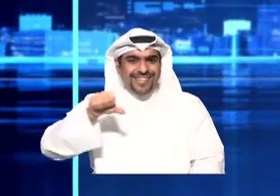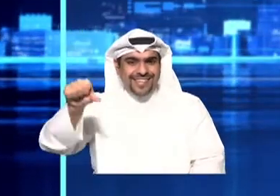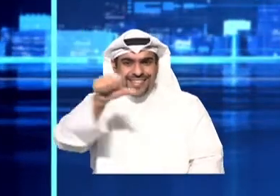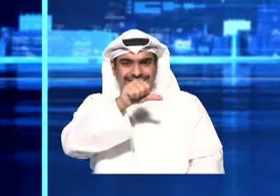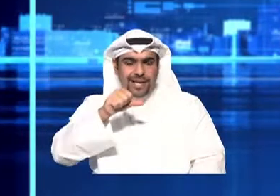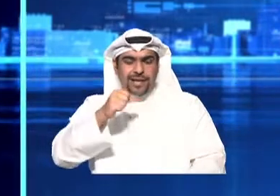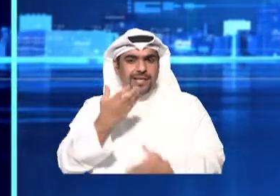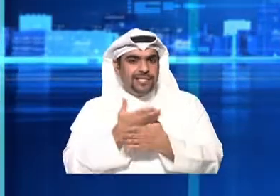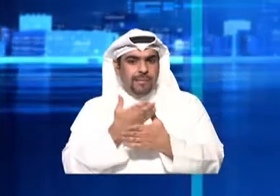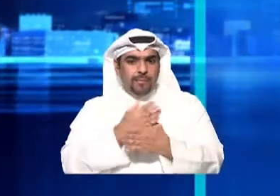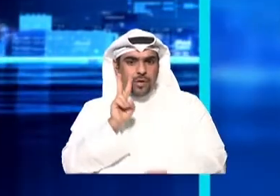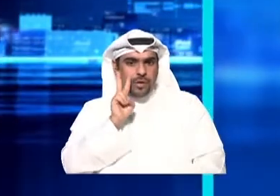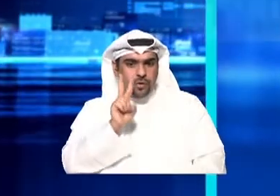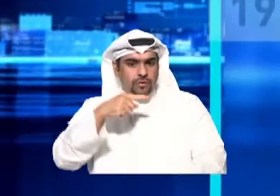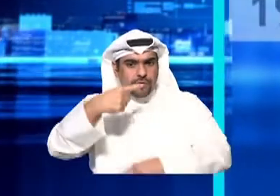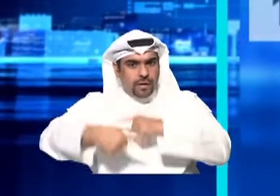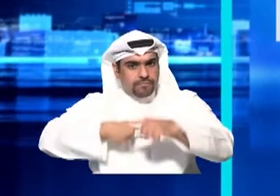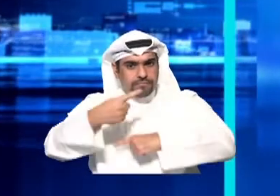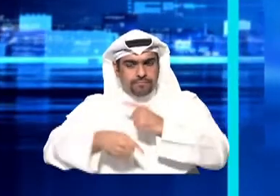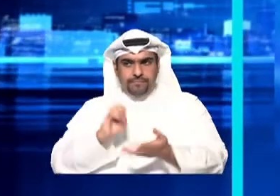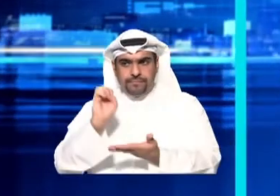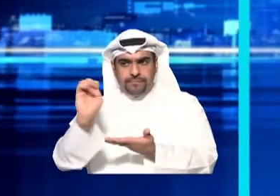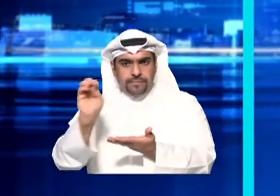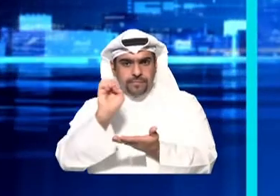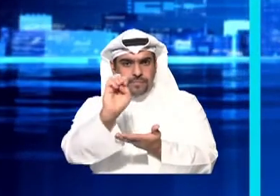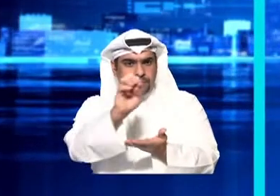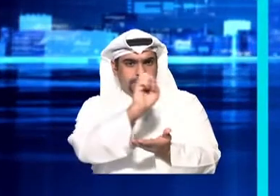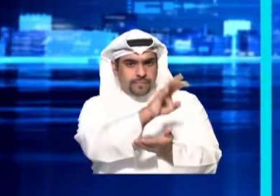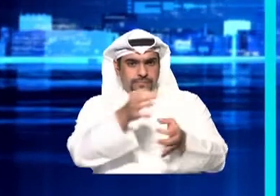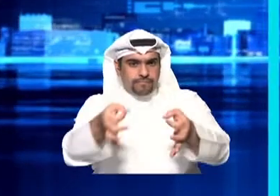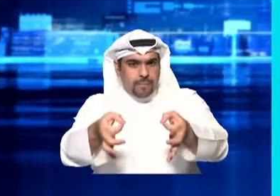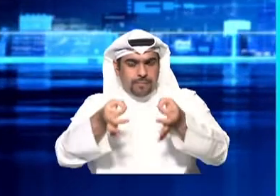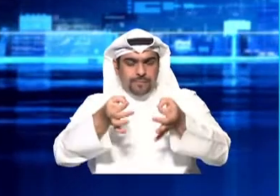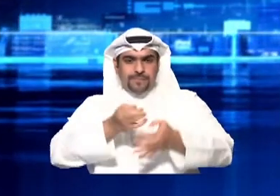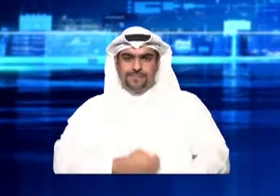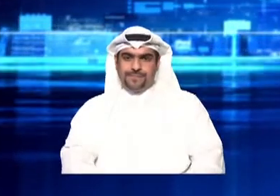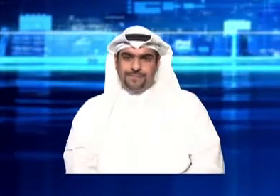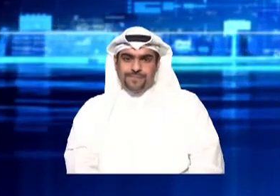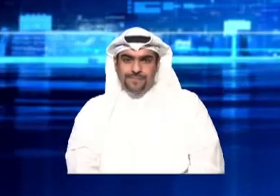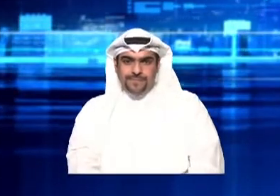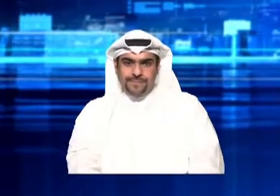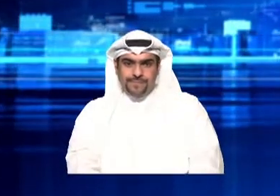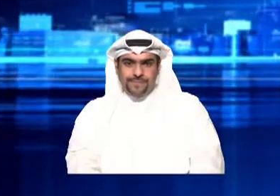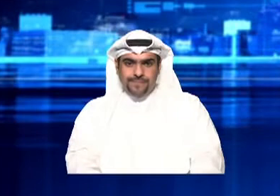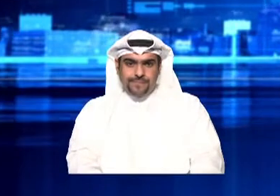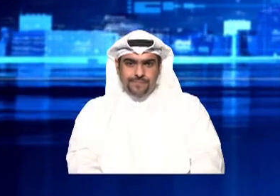سير عمليات البيع وتسليم المواد الغذائية لمستحقيها.